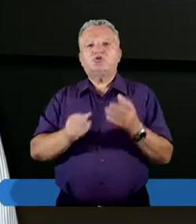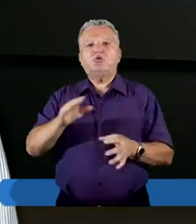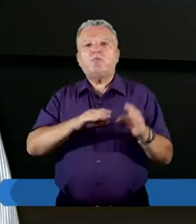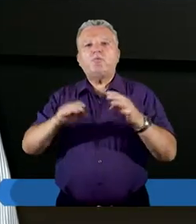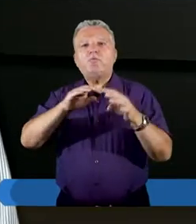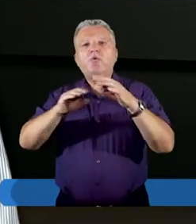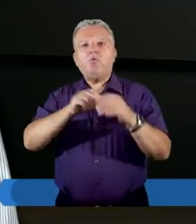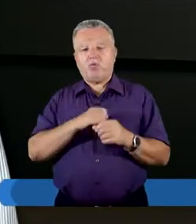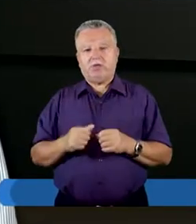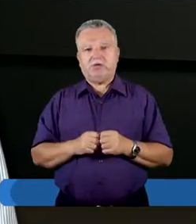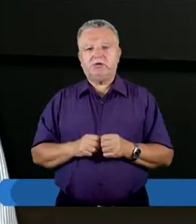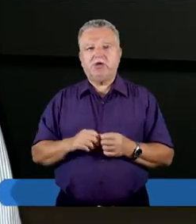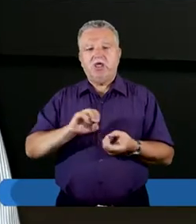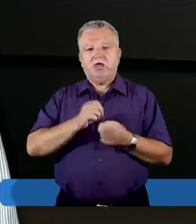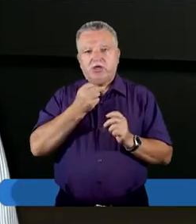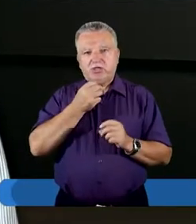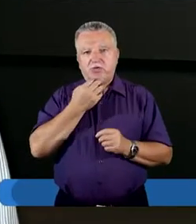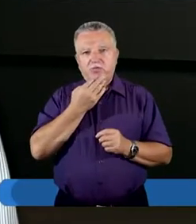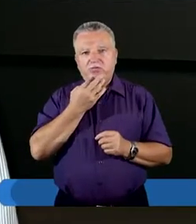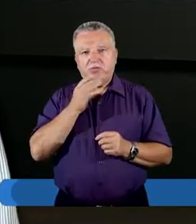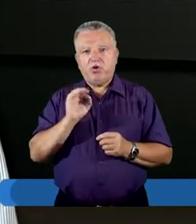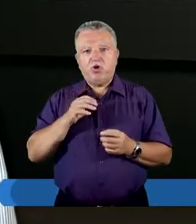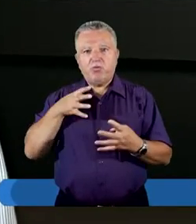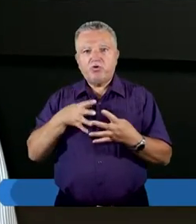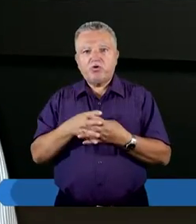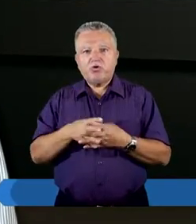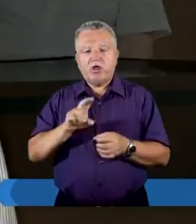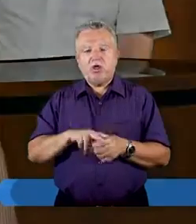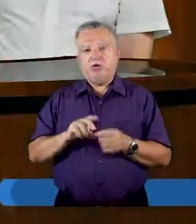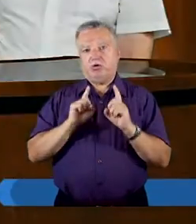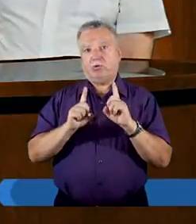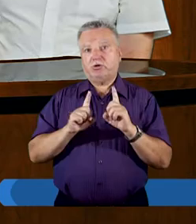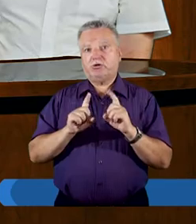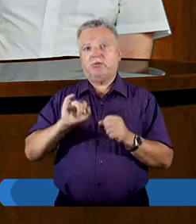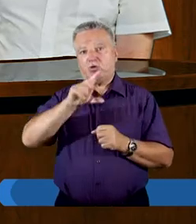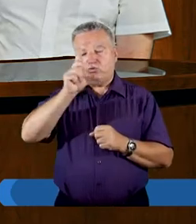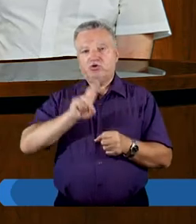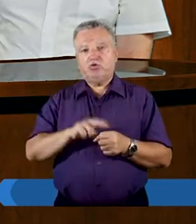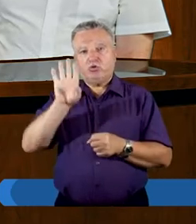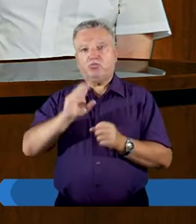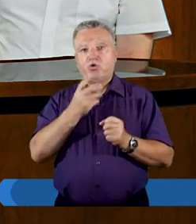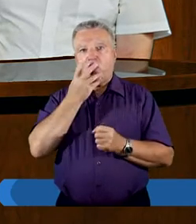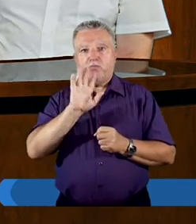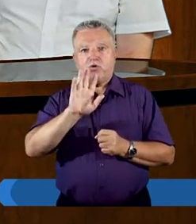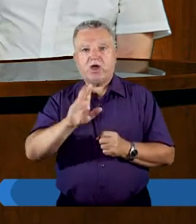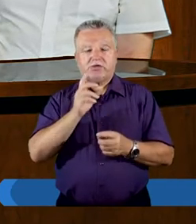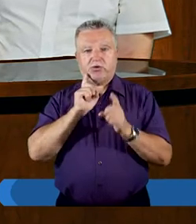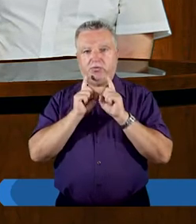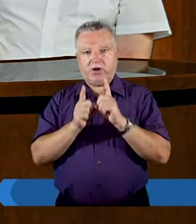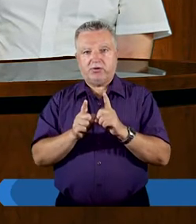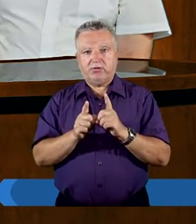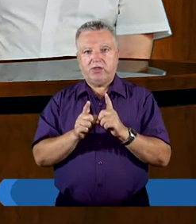A więc, kiedy nawet mówimy o prorokach, których no, postrzegamy jako ludzi, którym Bóg objawia pewną prawdę, to